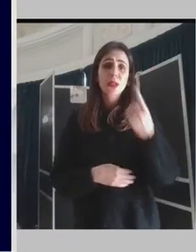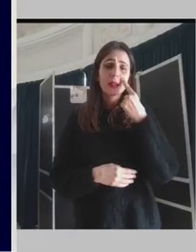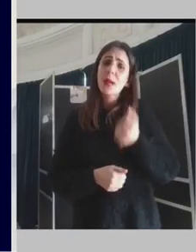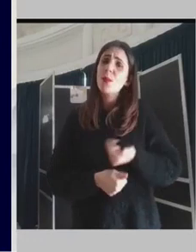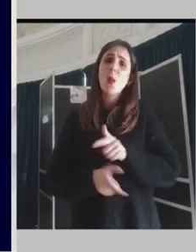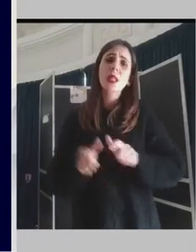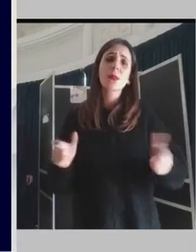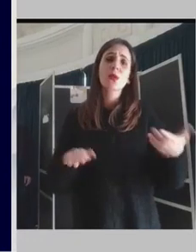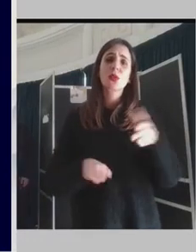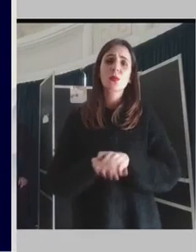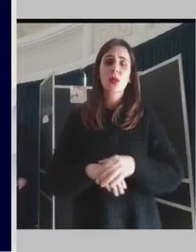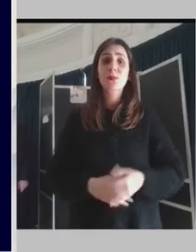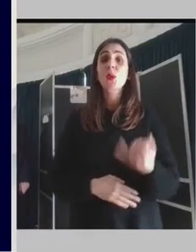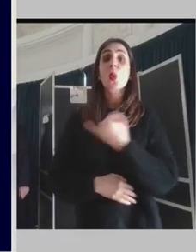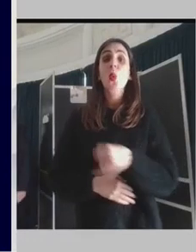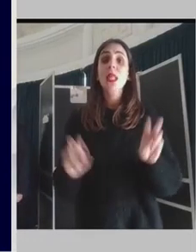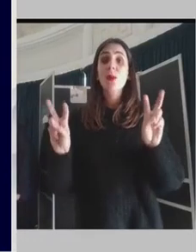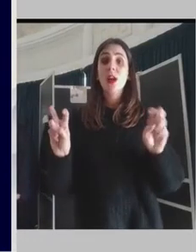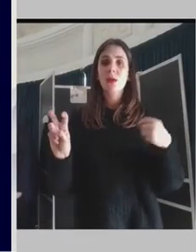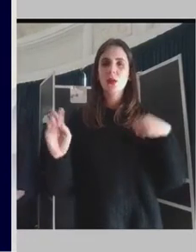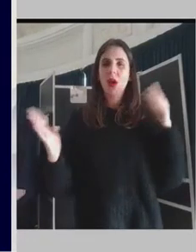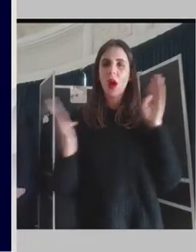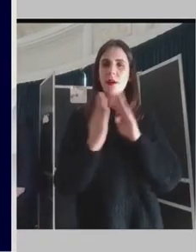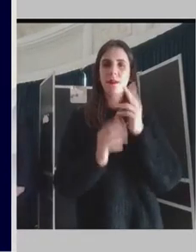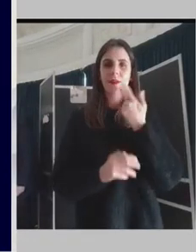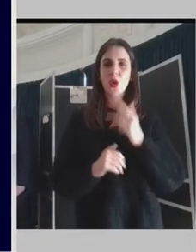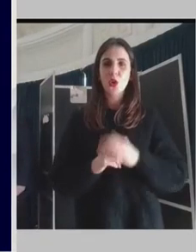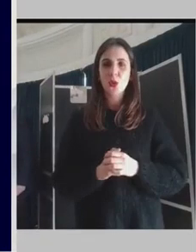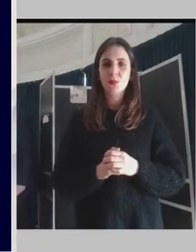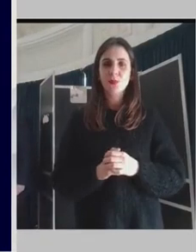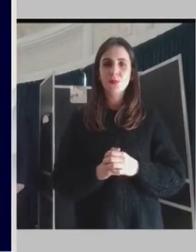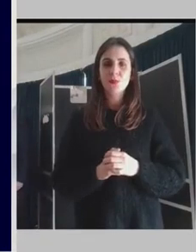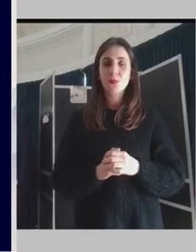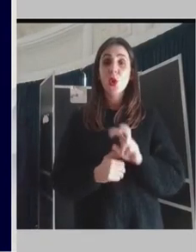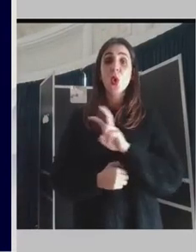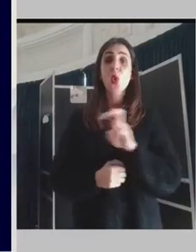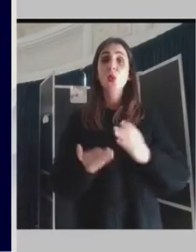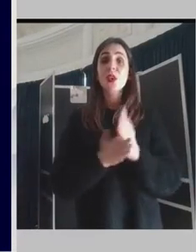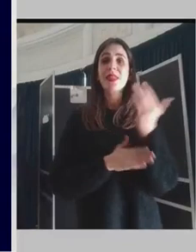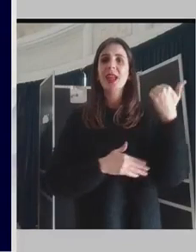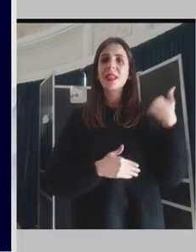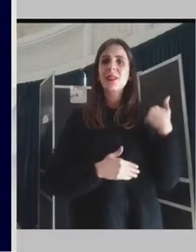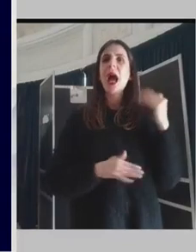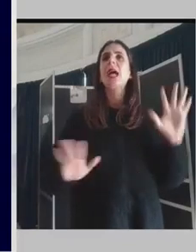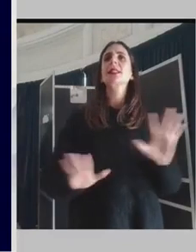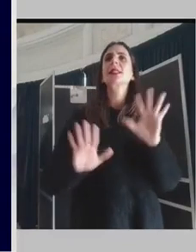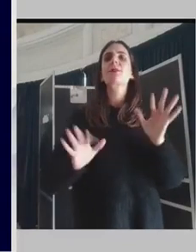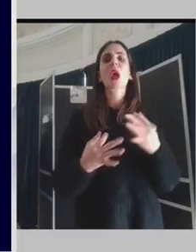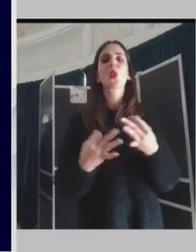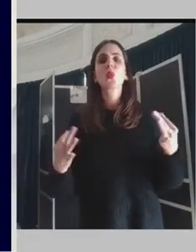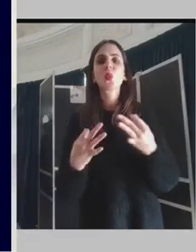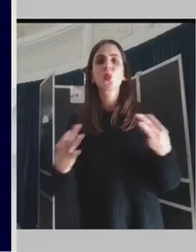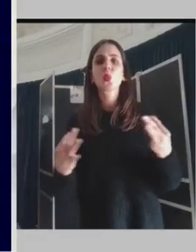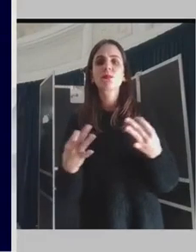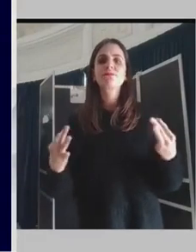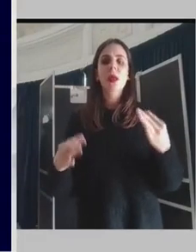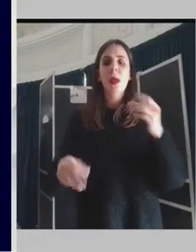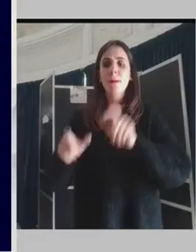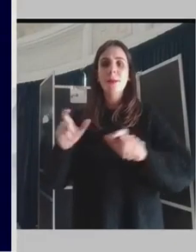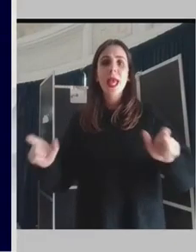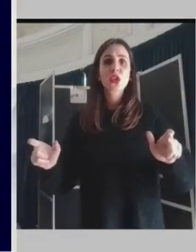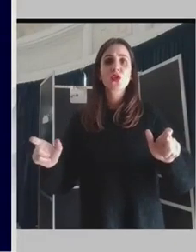Un ultimo cenno: 2 secoli fa era considerato normale, inevitabile, che ci fosse una